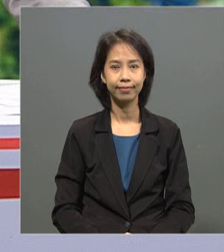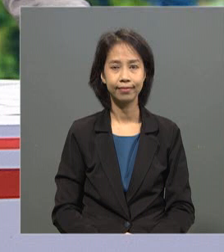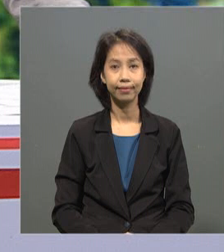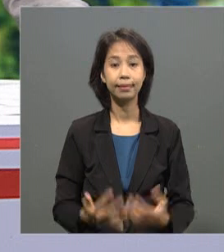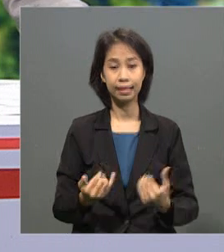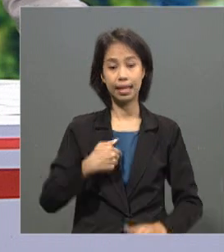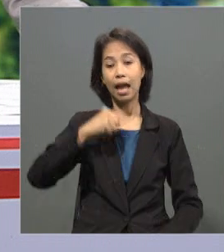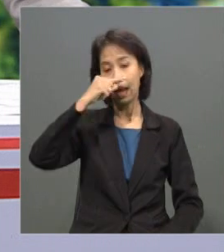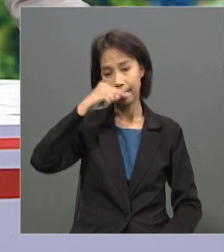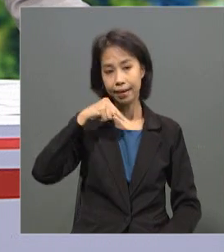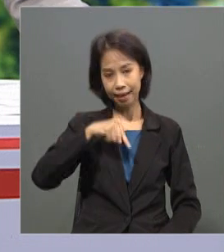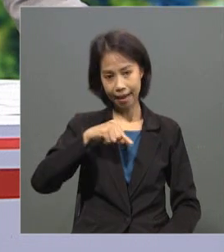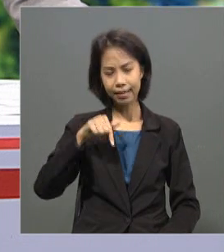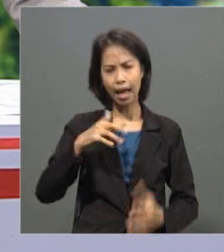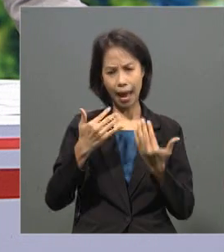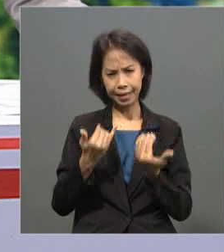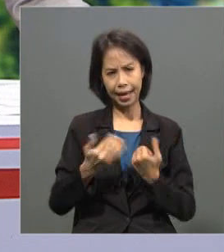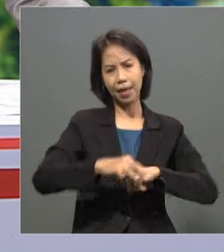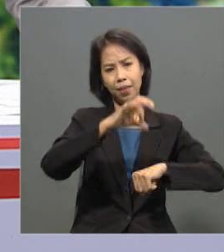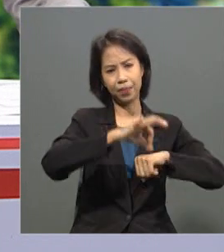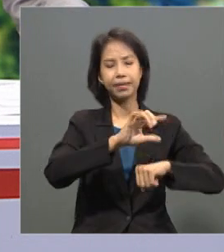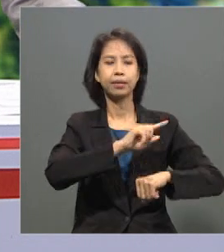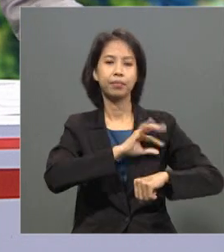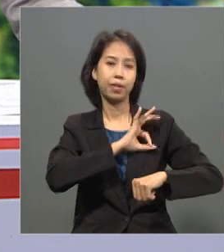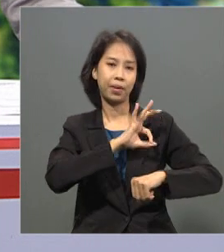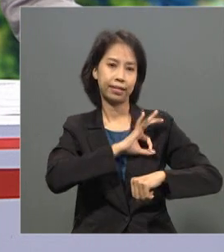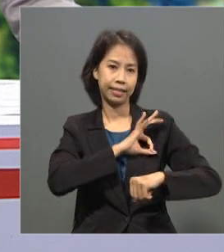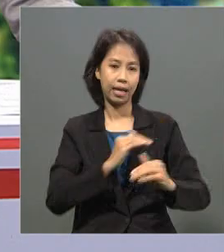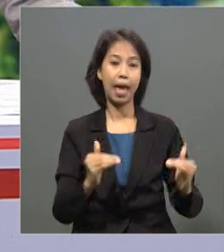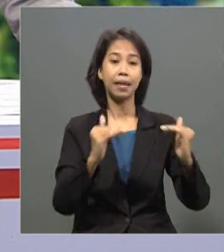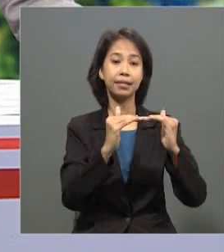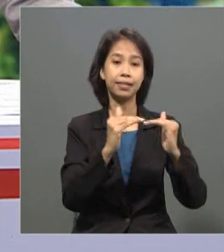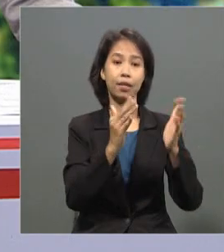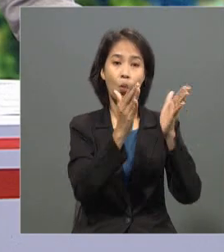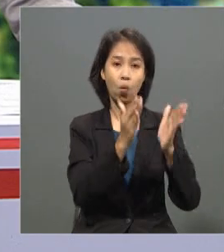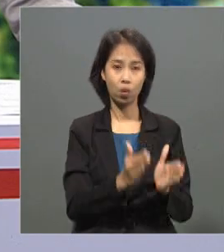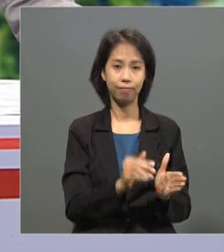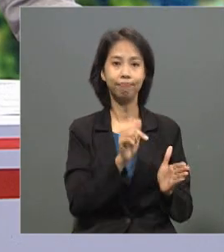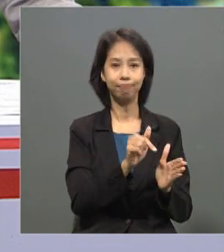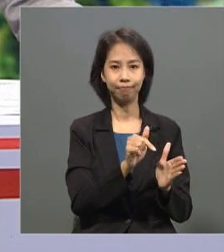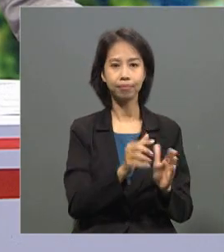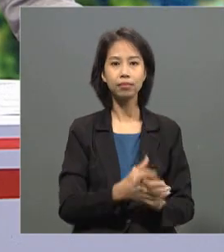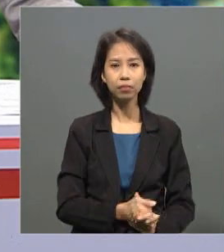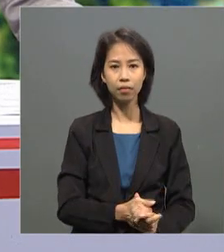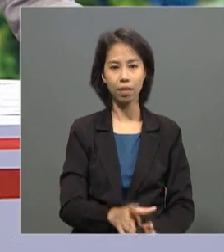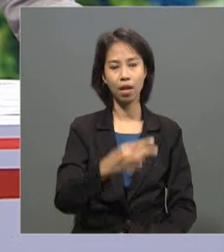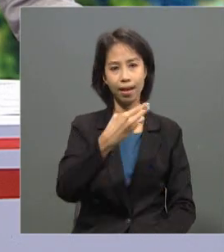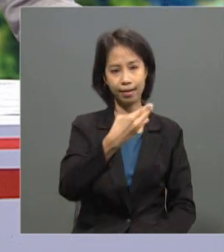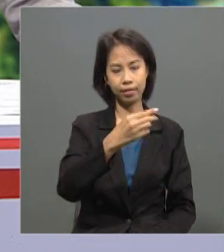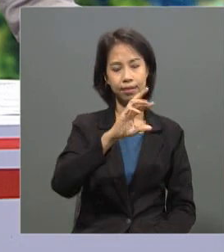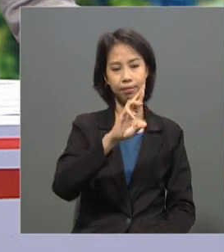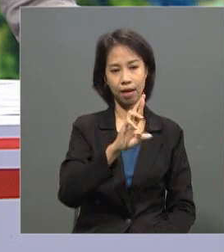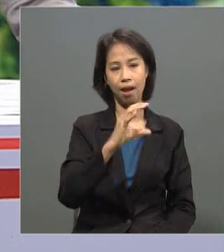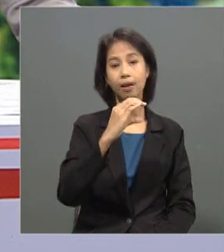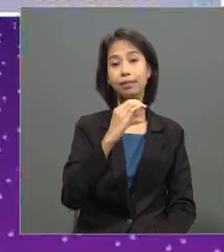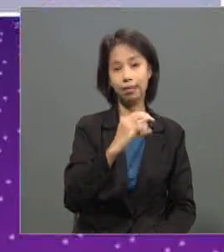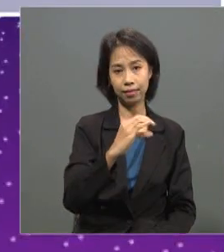ประเทศไทยก็ได้รับเลือกให้ดำรงตำแหน่งสมาชิกคณะมนตรีสิทธิมนุษยชนแห่งสหประชาชาตินะคะหรือว่า hrcค่ะ